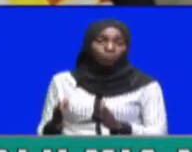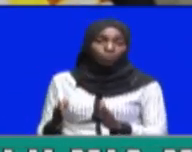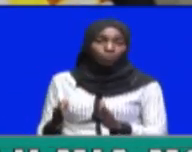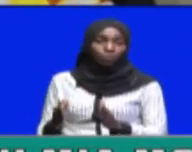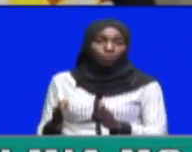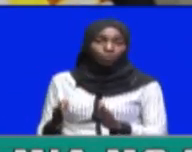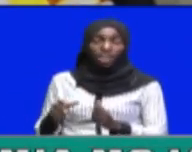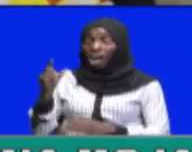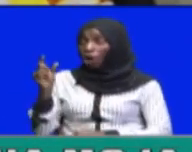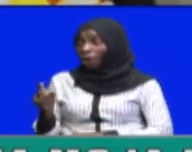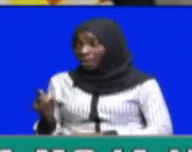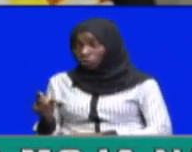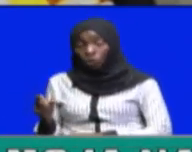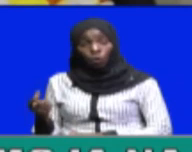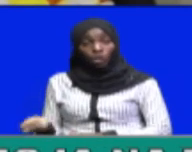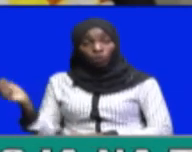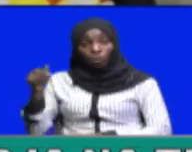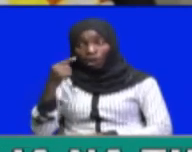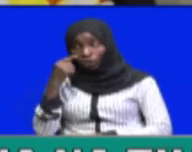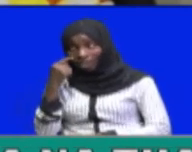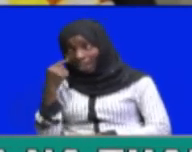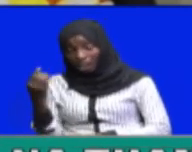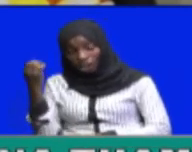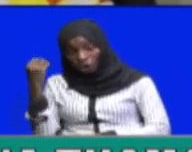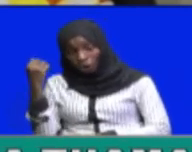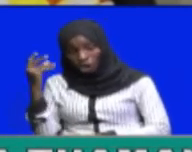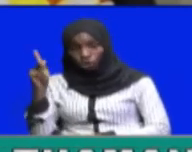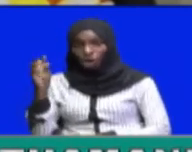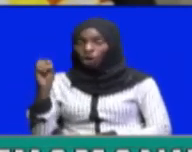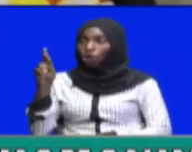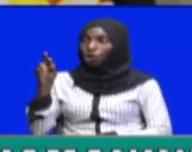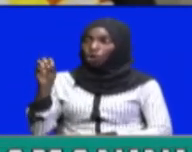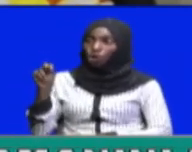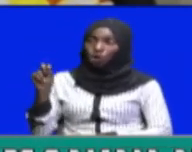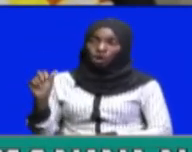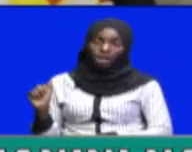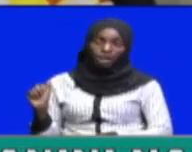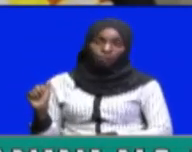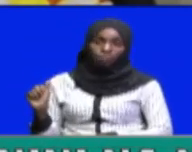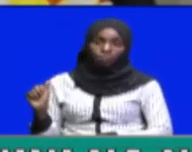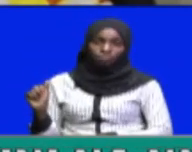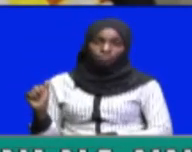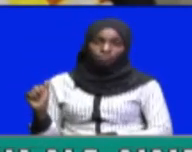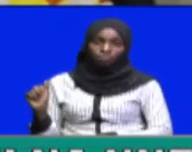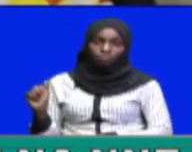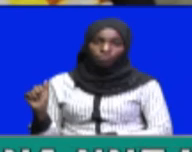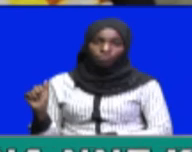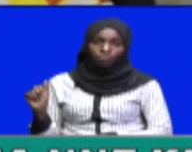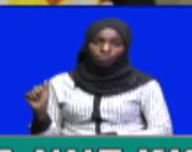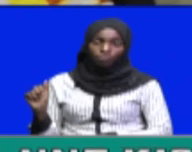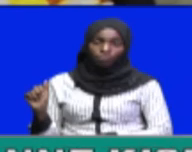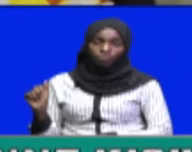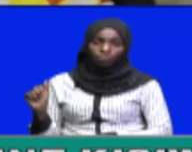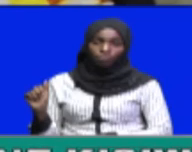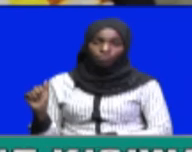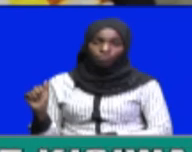ni kuwafanya wafanyakazi wawe tayari kutokuwavamia wale wa ambao watu watadhaniwa ambao wana